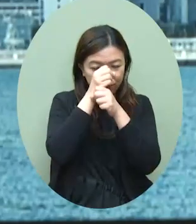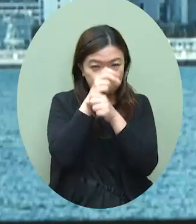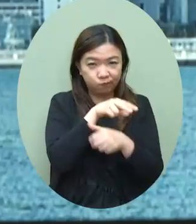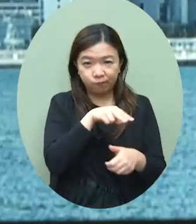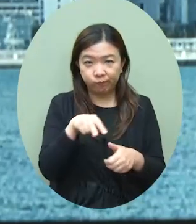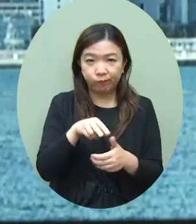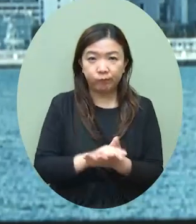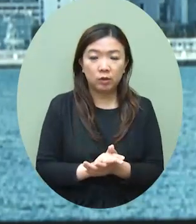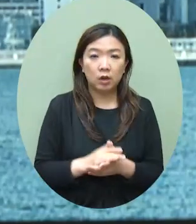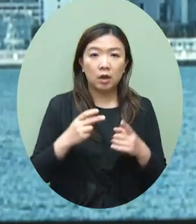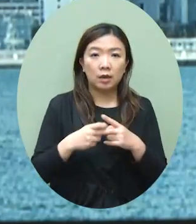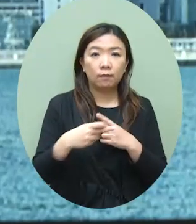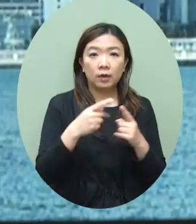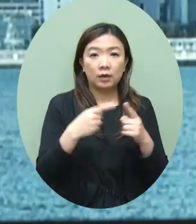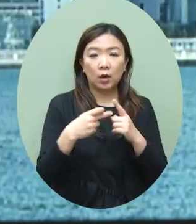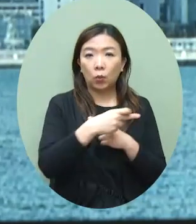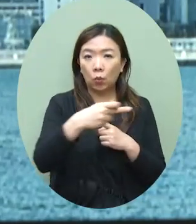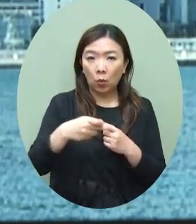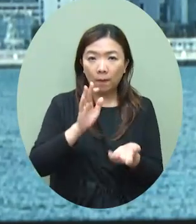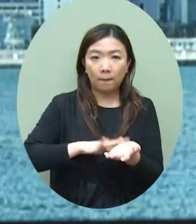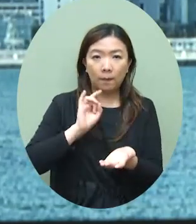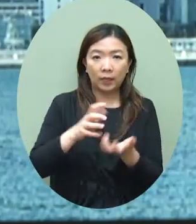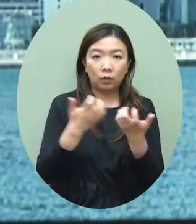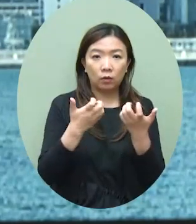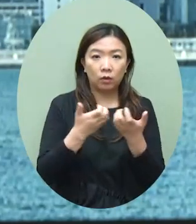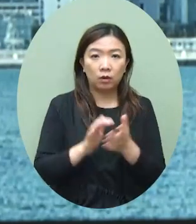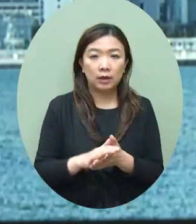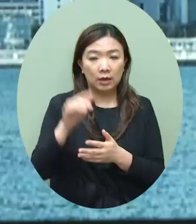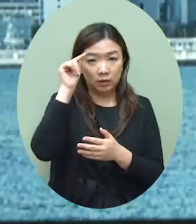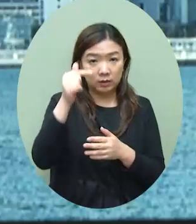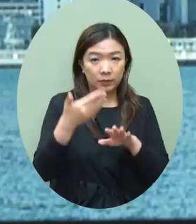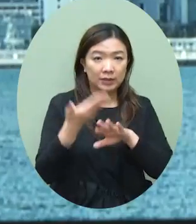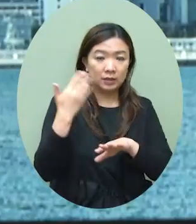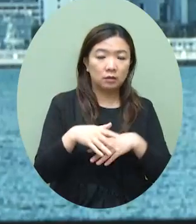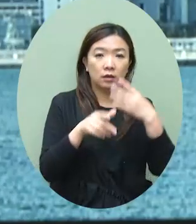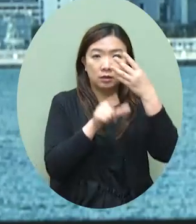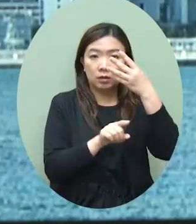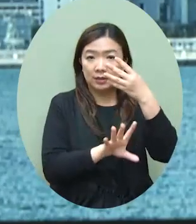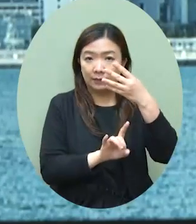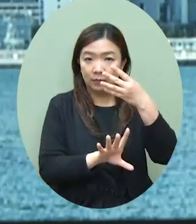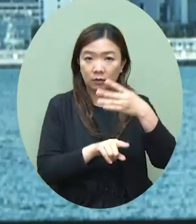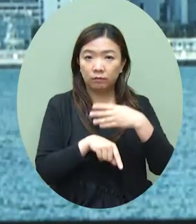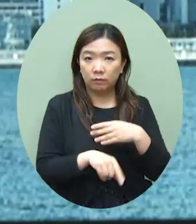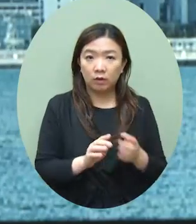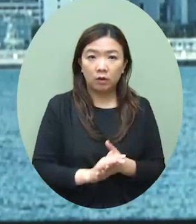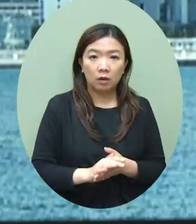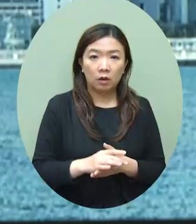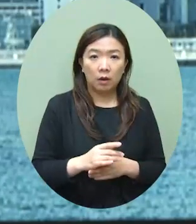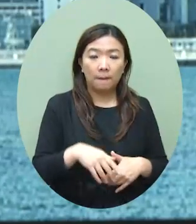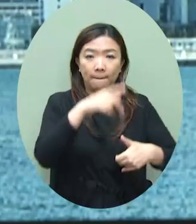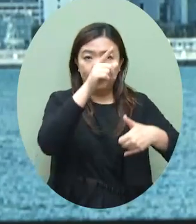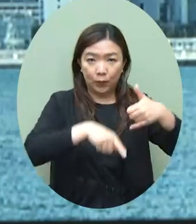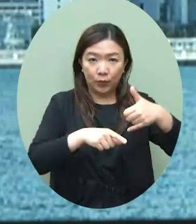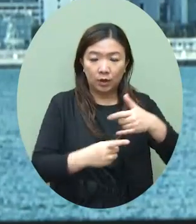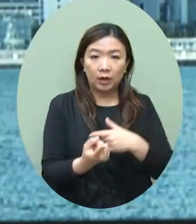嘅人均病毒量係由10天前，即係4月15日嘅每人每